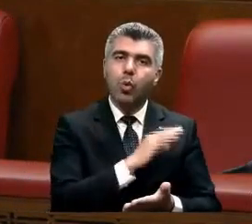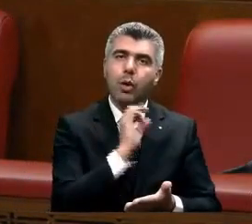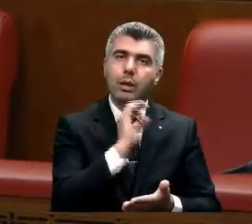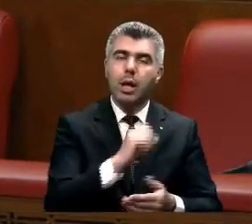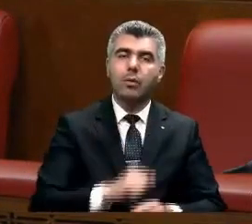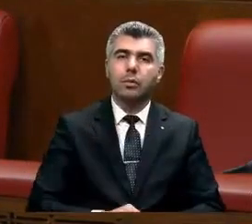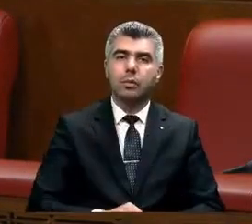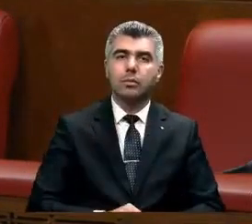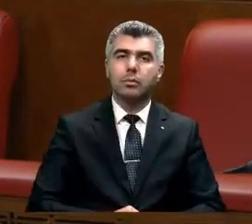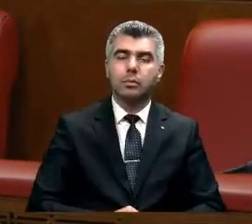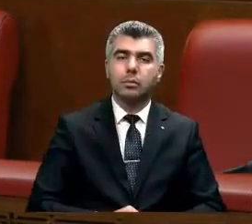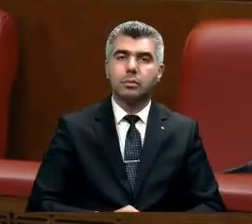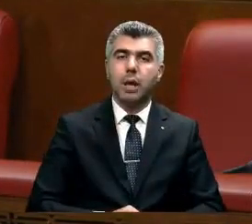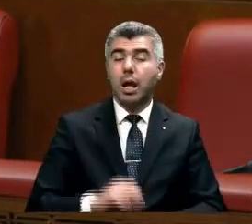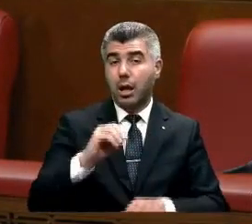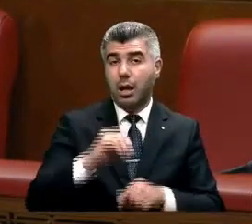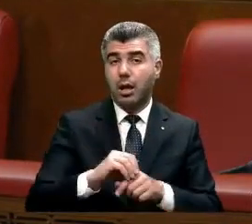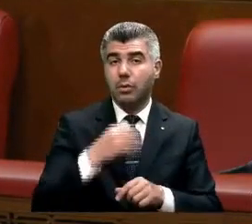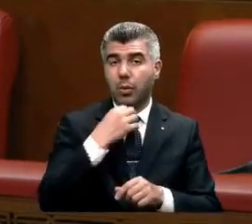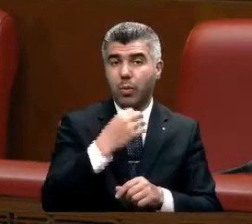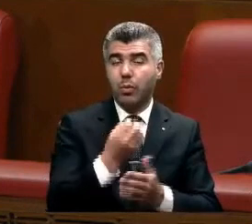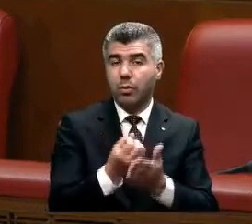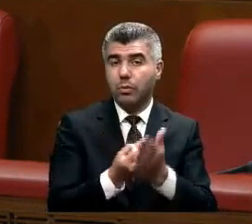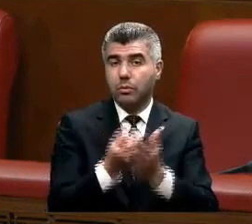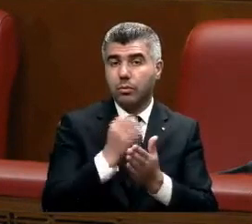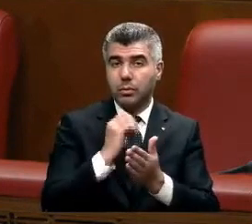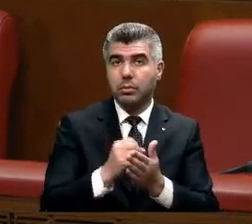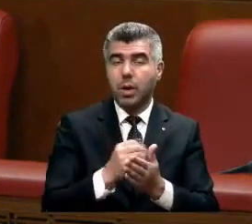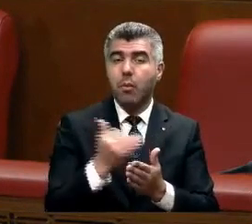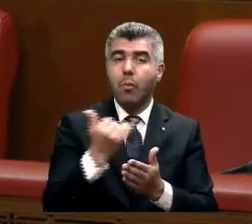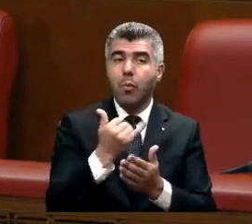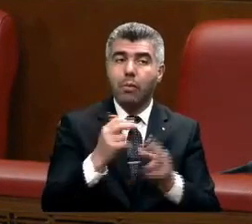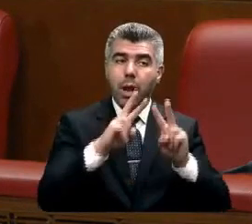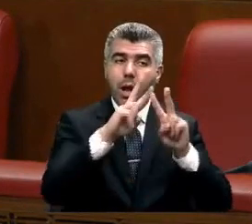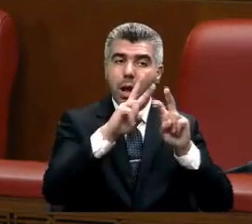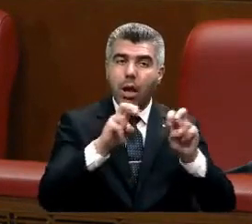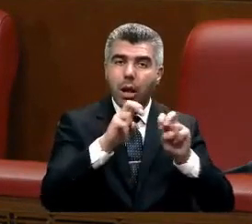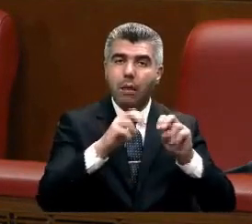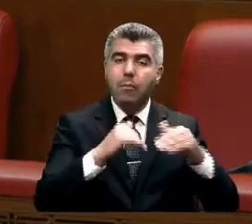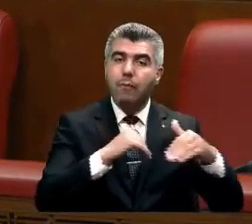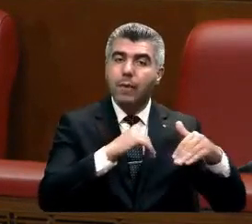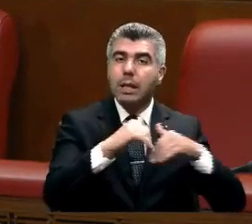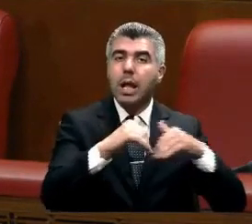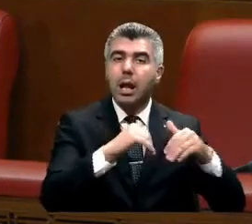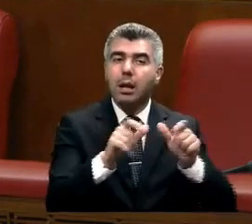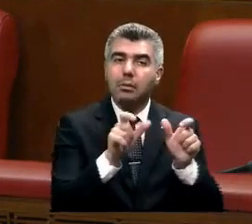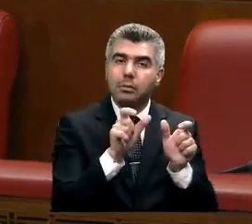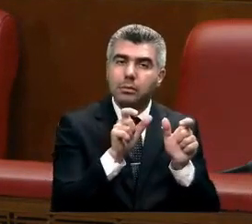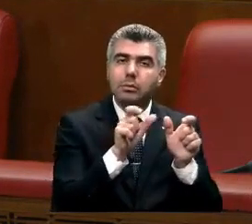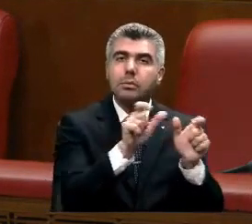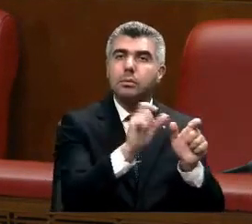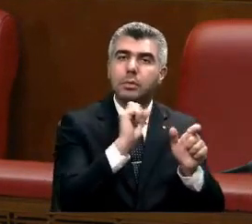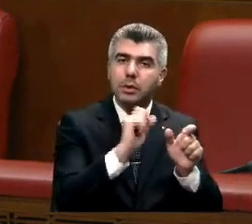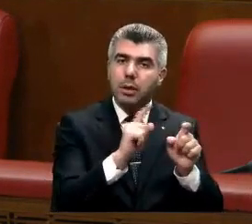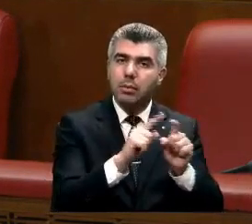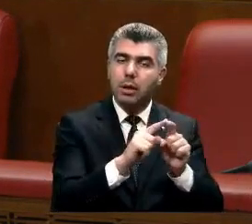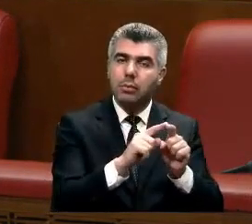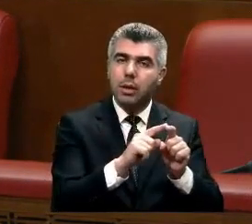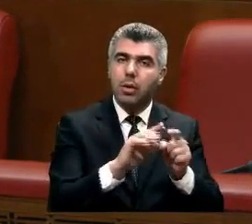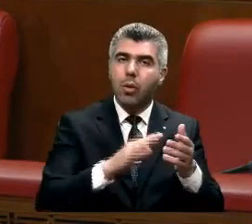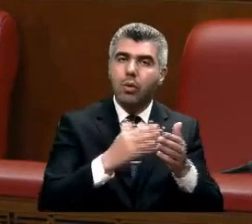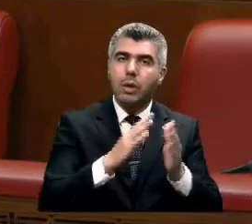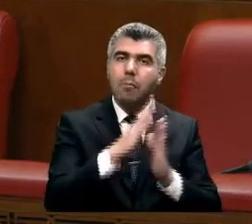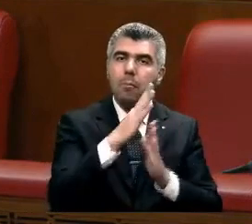من جهه اخرى بغيت نشير انه يجب تجديد المراقبه الطرقيه ولا سيما من خلال ادراج هذه التنقلات